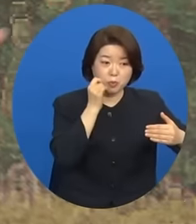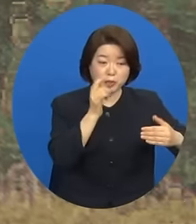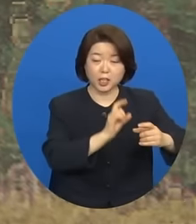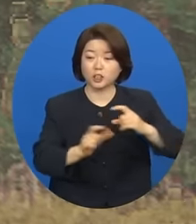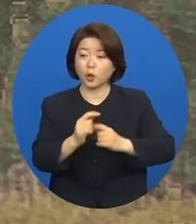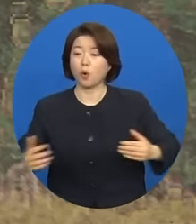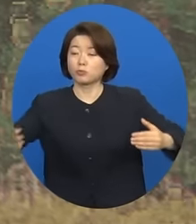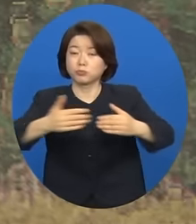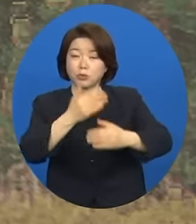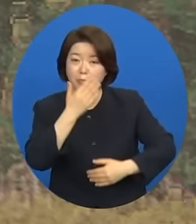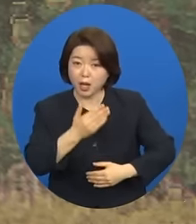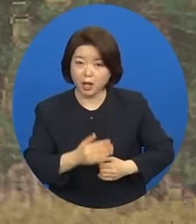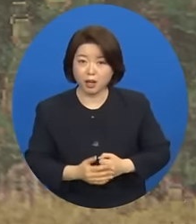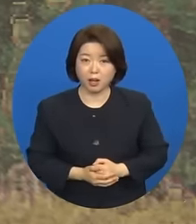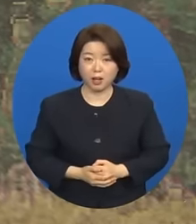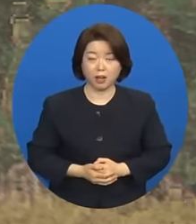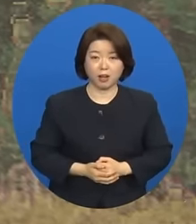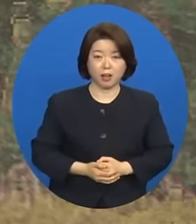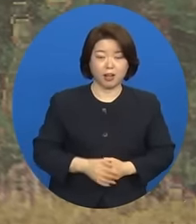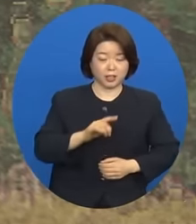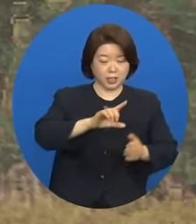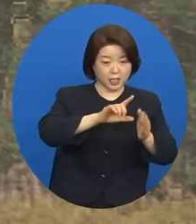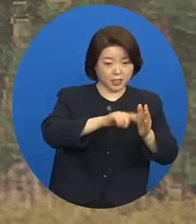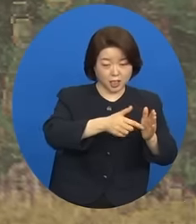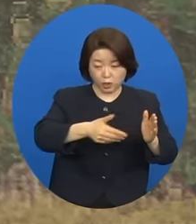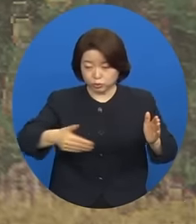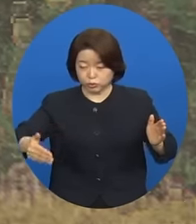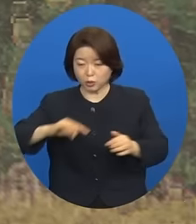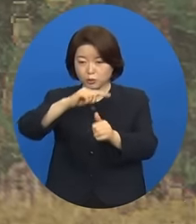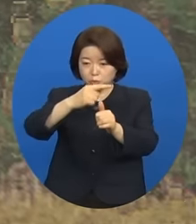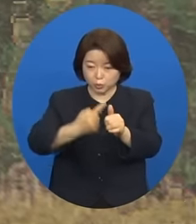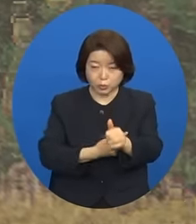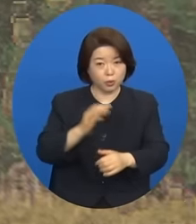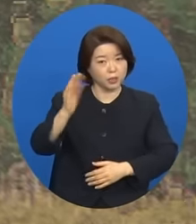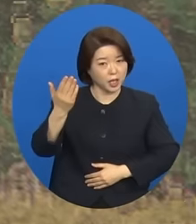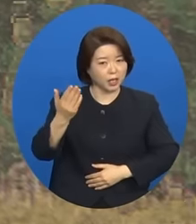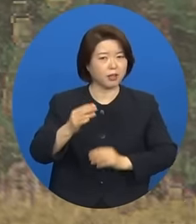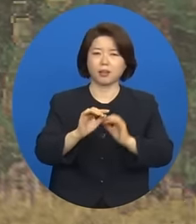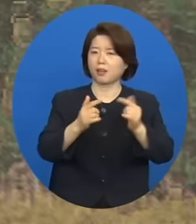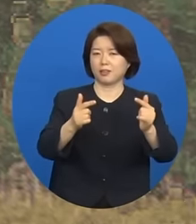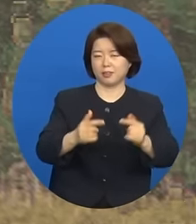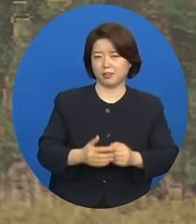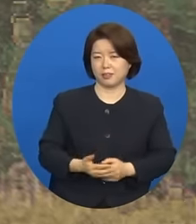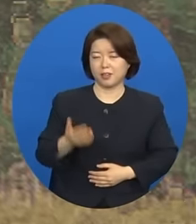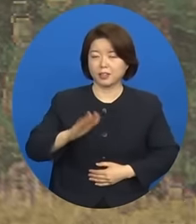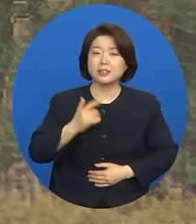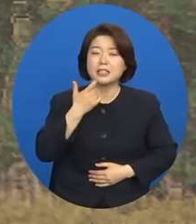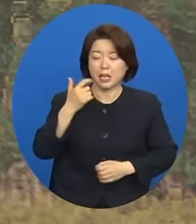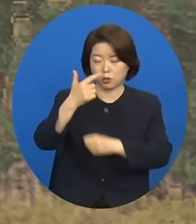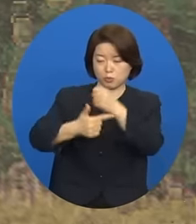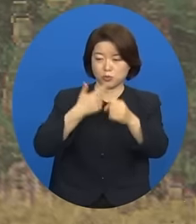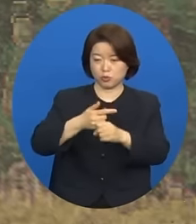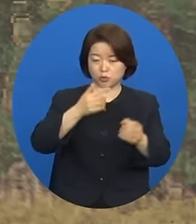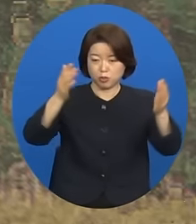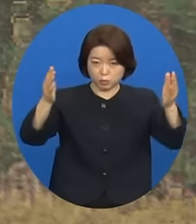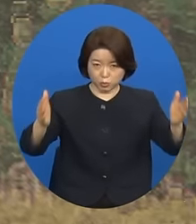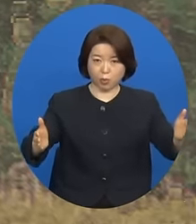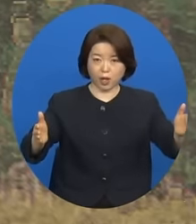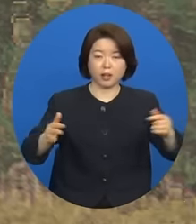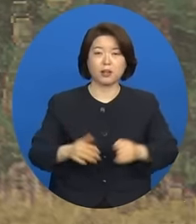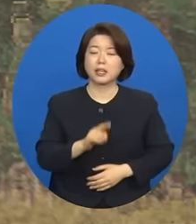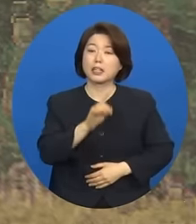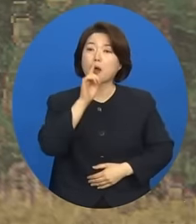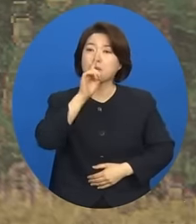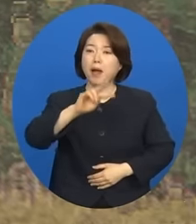못하던 사람을 더 품게 되었습니까? 여러분 시간 지난다고 저절로 되는 거 아닙니다. 근데 이제 야곱은 6년의 세월을 지나면서 그의